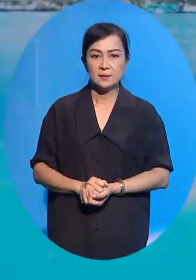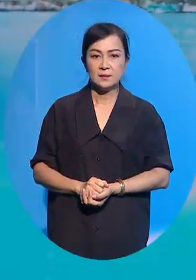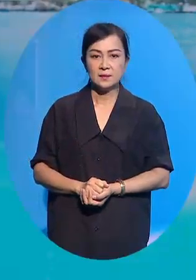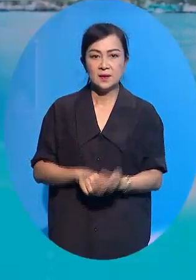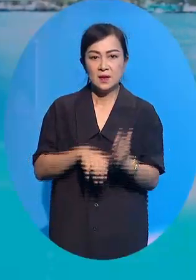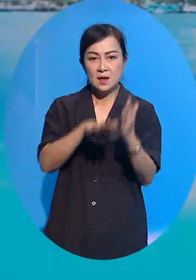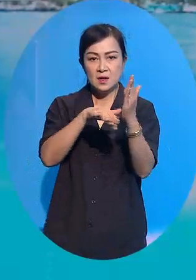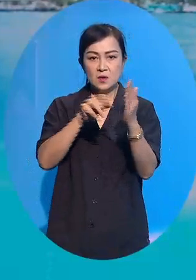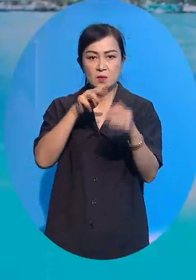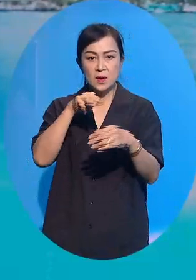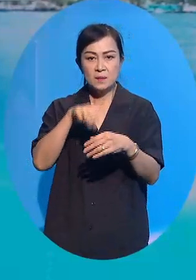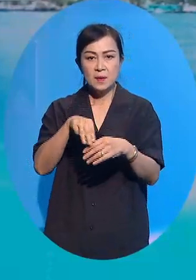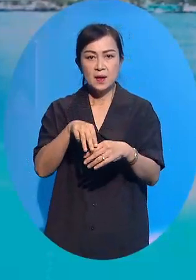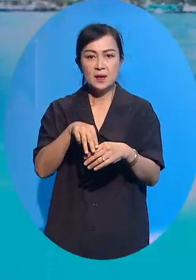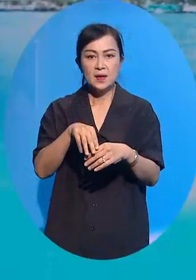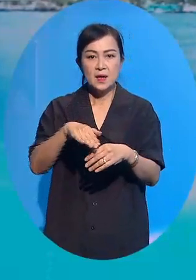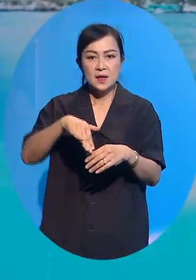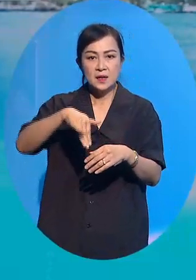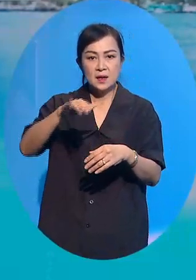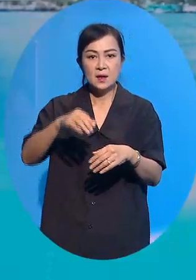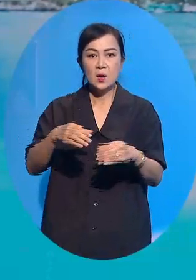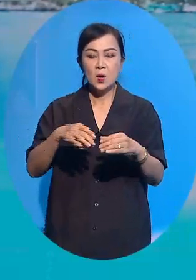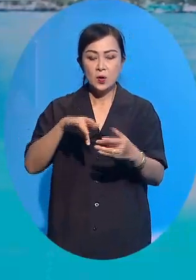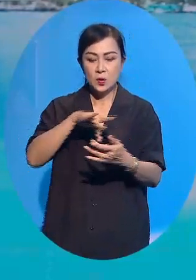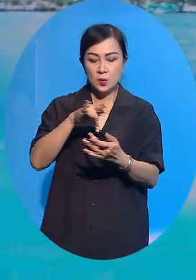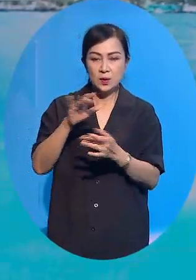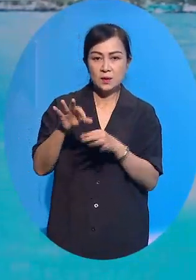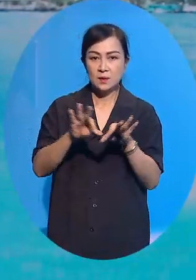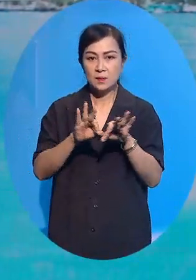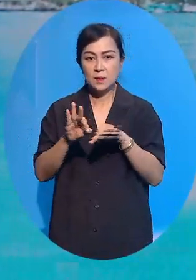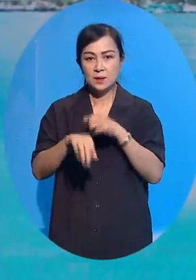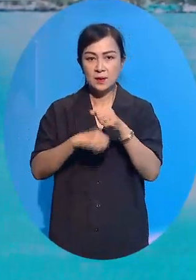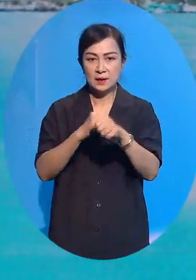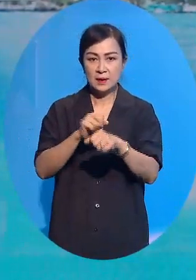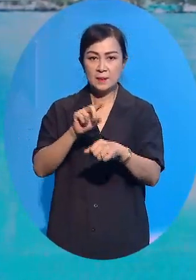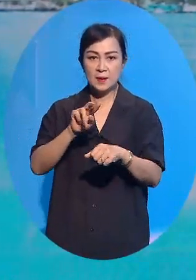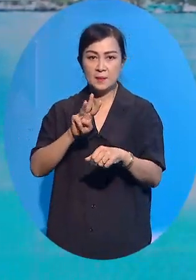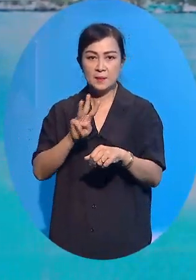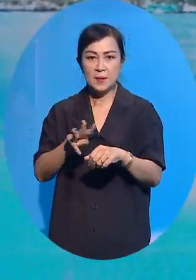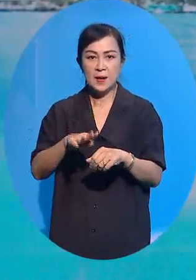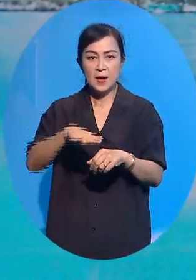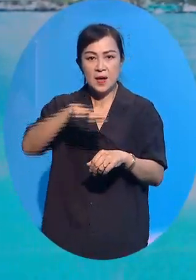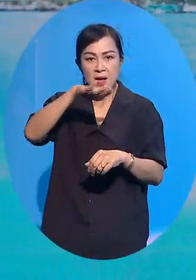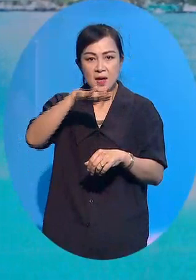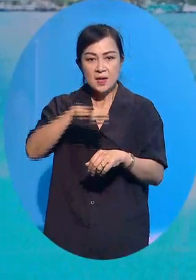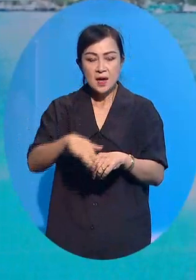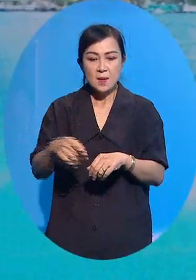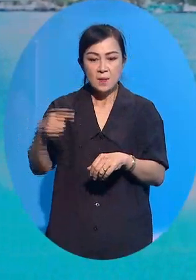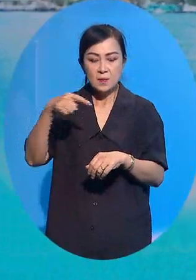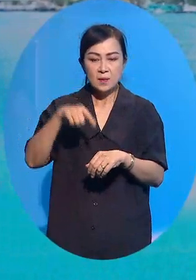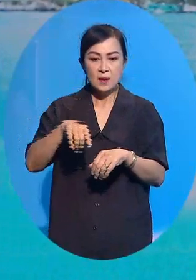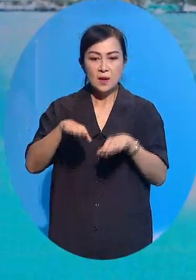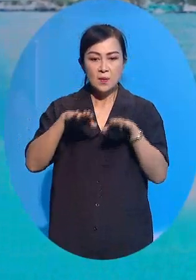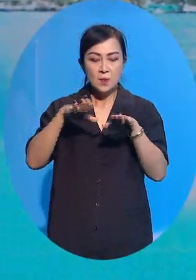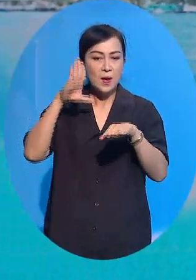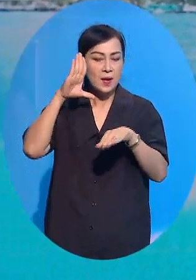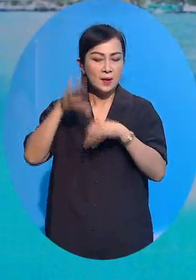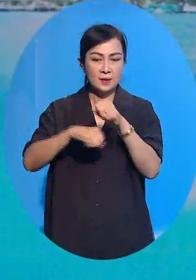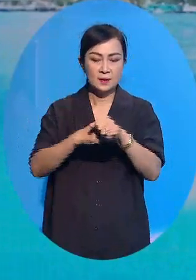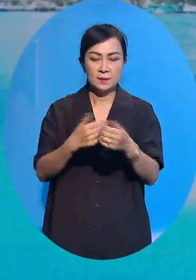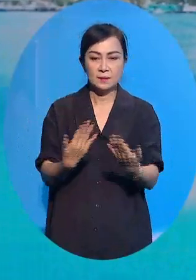Nhiều chương trình khuyến mãi được Viettravel tăng cường tại Ngày hội Du lịch Thành phố Hồ Chí Minh năm 2023 với mức giảm sâu cho đến tận mùa hè năm